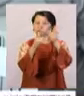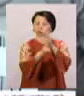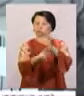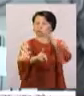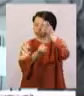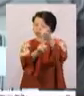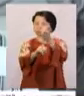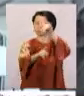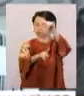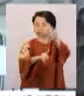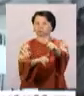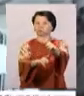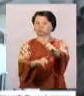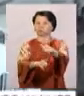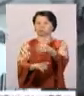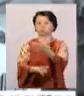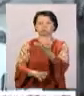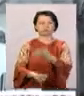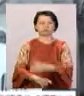lain.